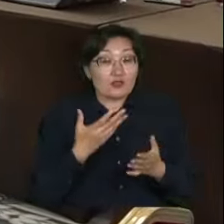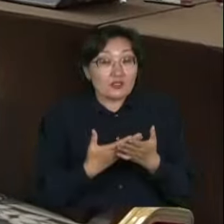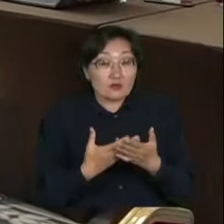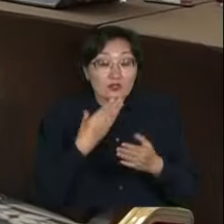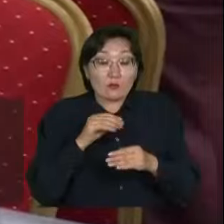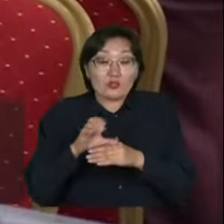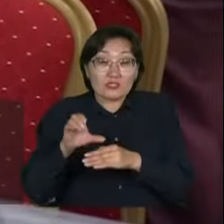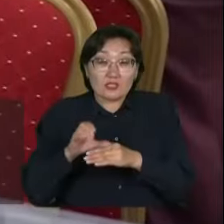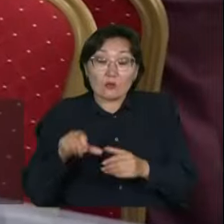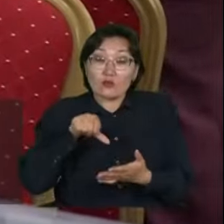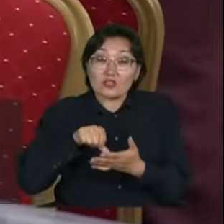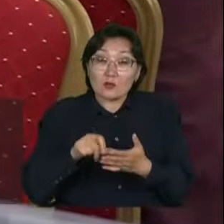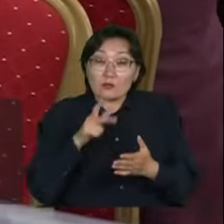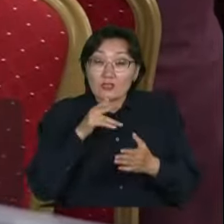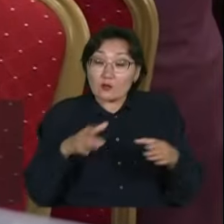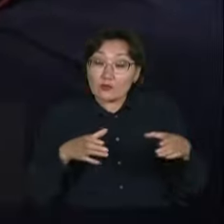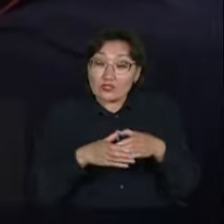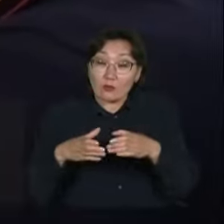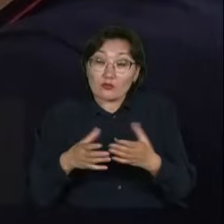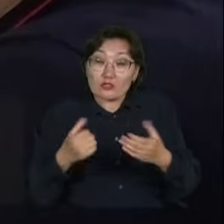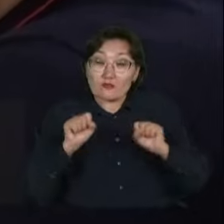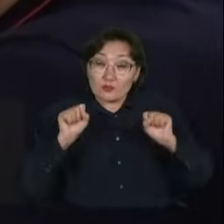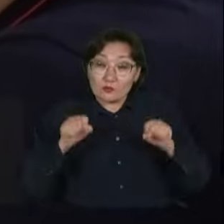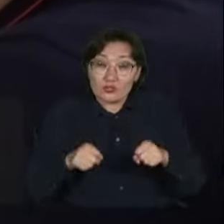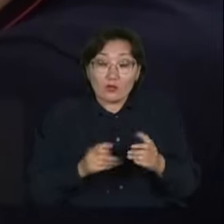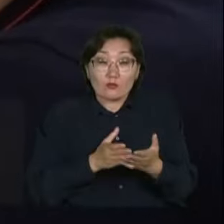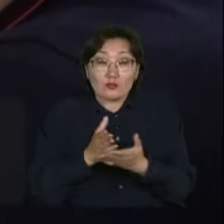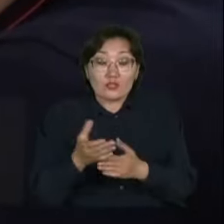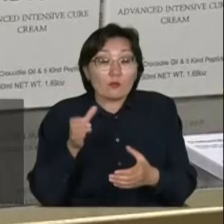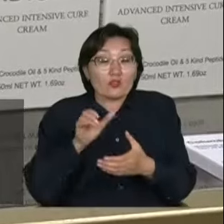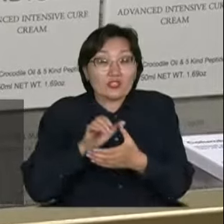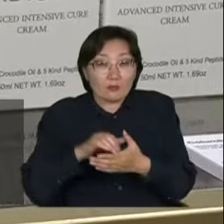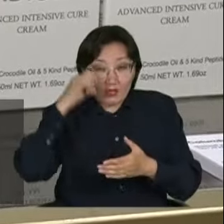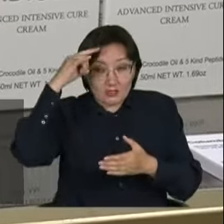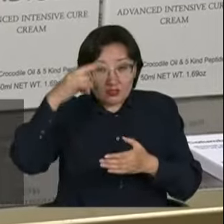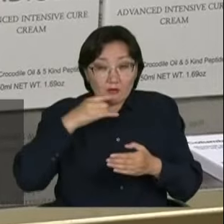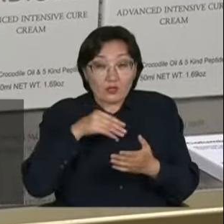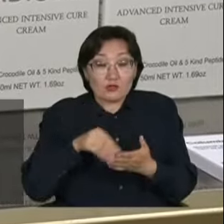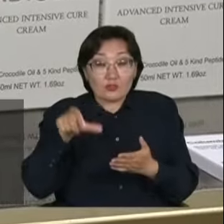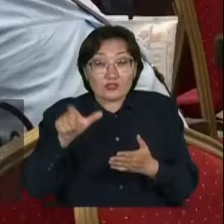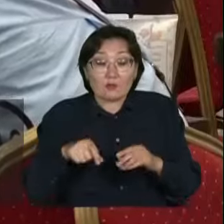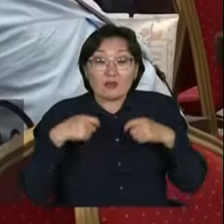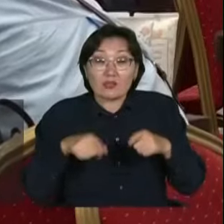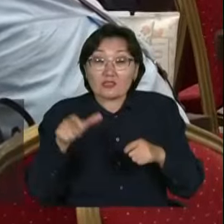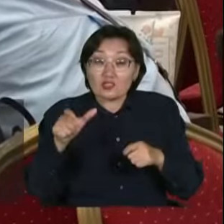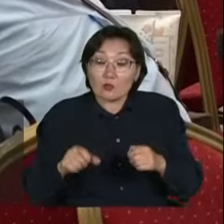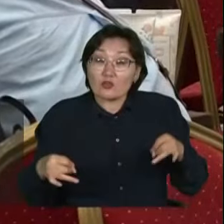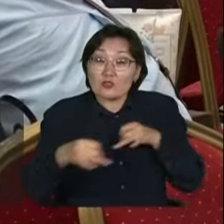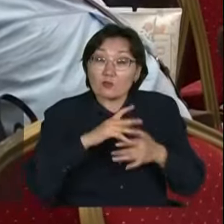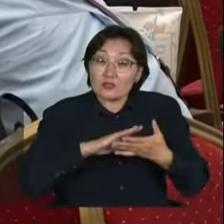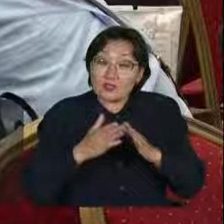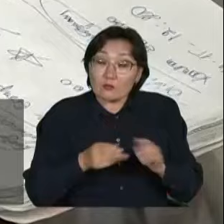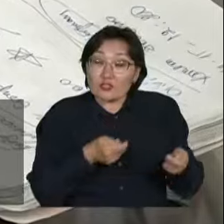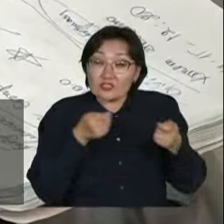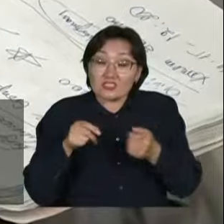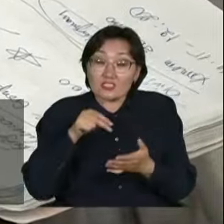свою продукцию, представители корейских компаний получат возможность напрямую познакомиться с казахстанскими покупателями и продавцами, обсудить условия